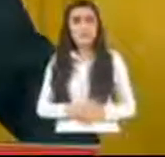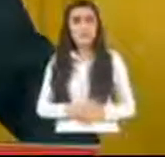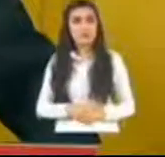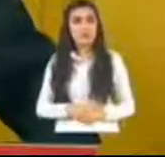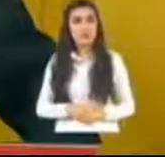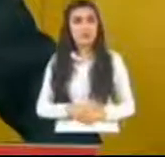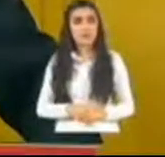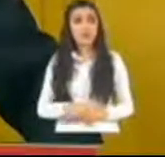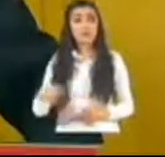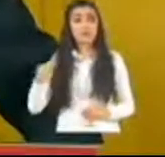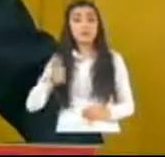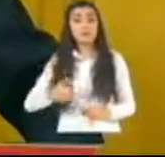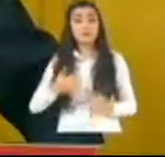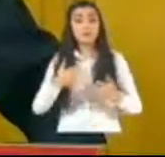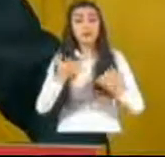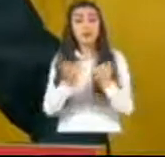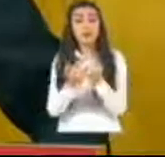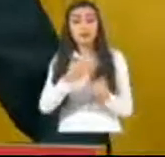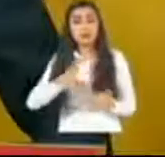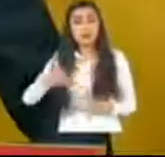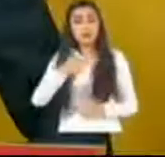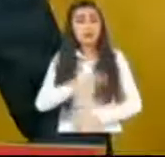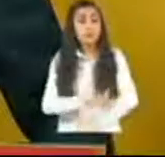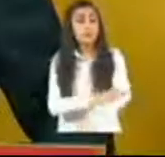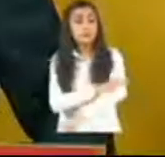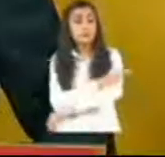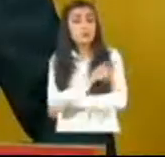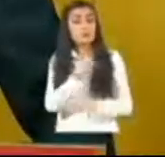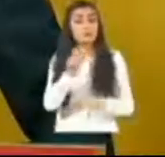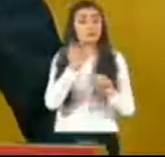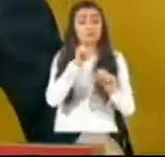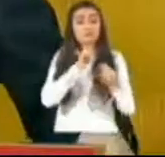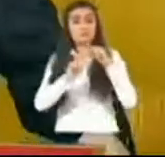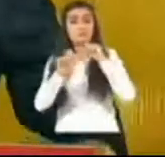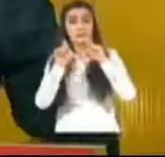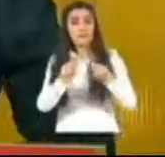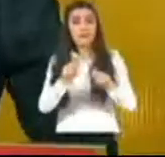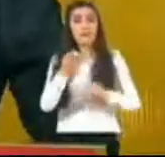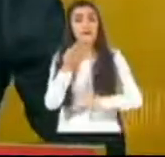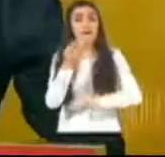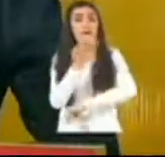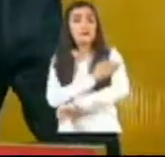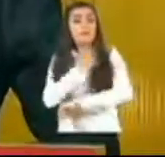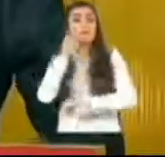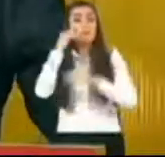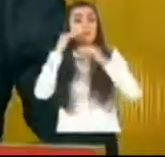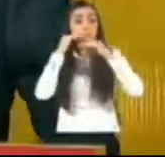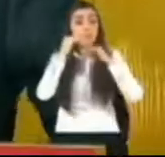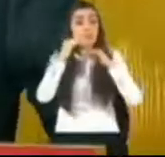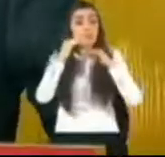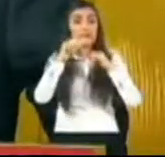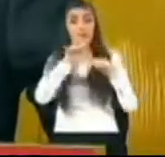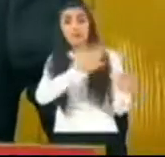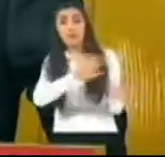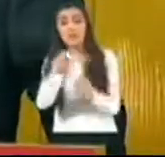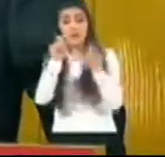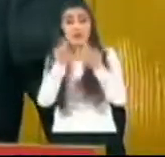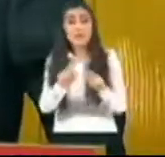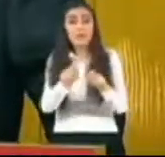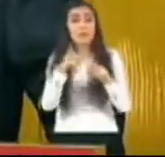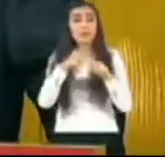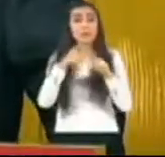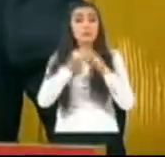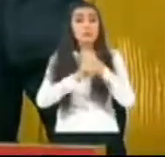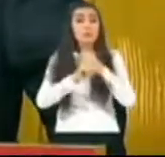Türk kökenli kardeşlerim, duygularını istismar eden, vatan ve millete bağlılıklarını kırmaya çalışan